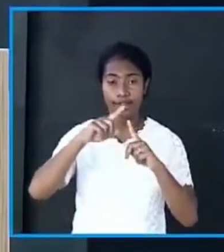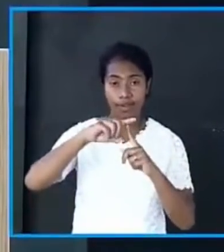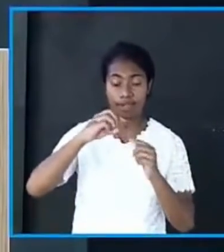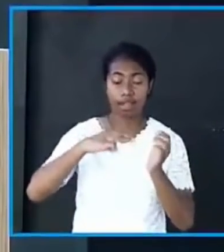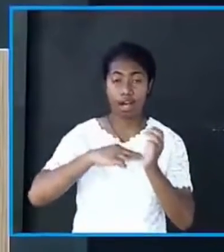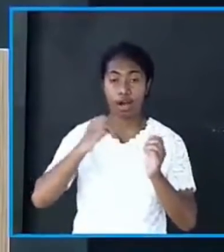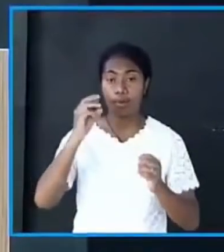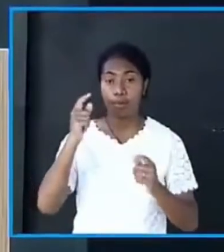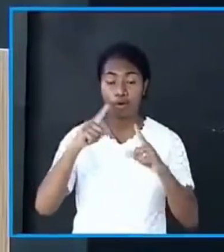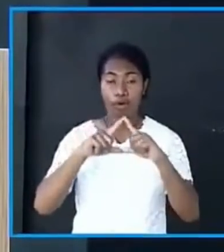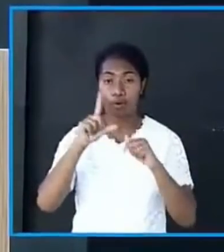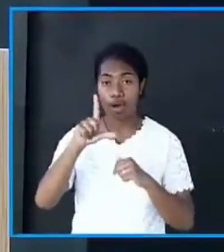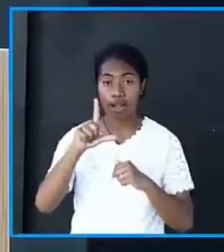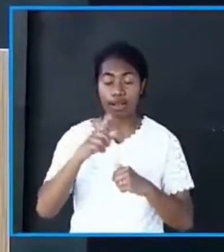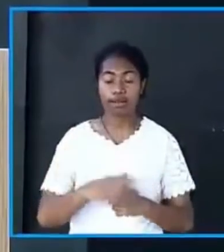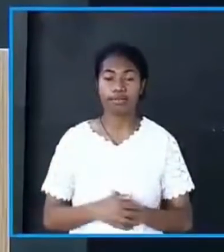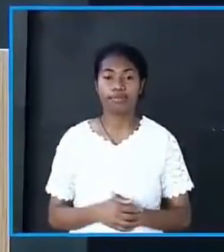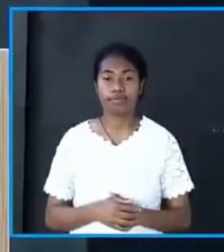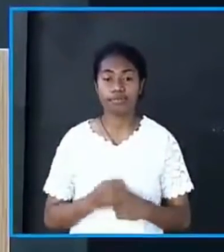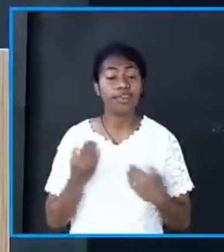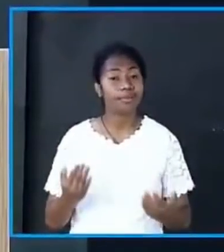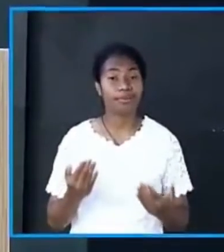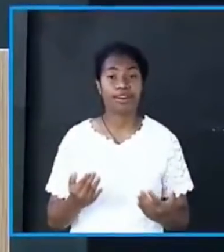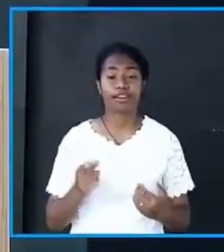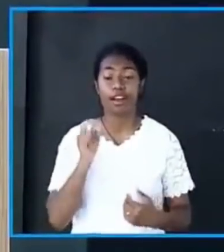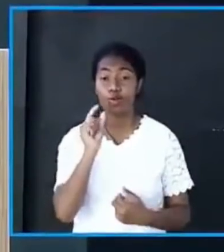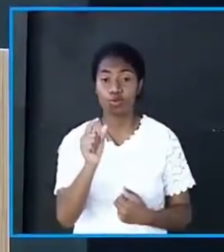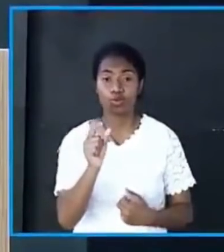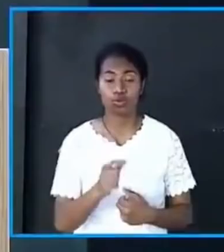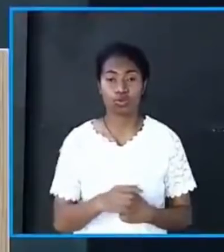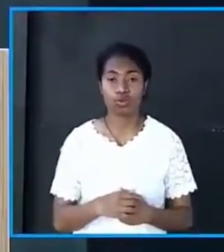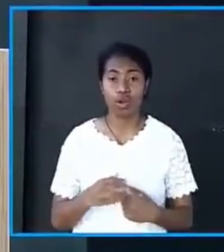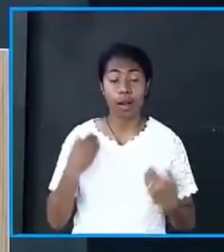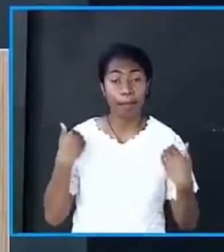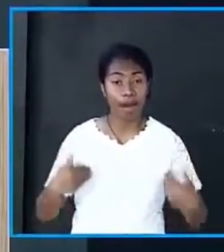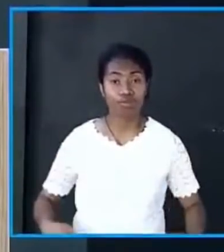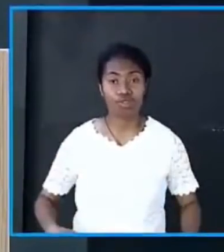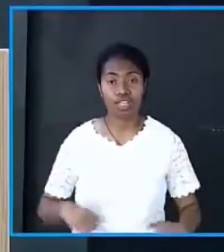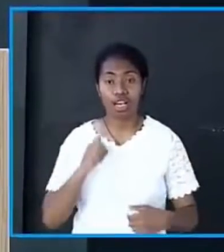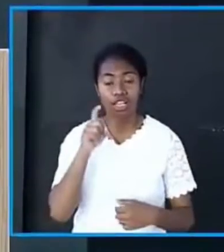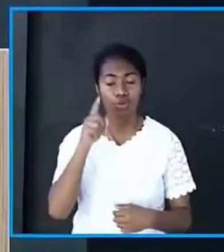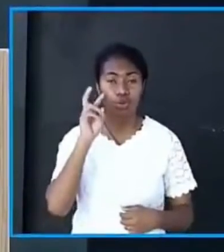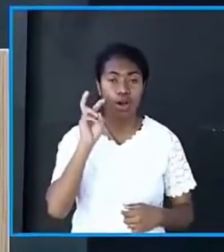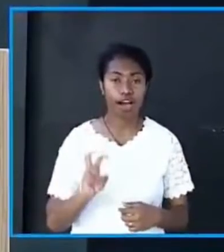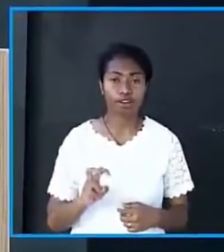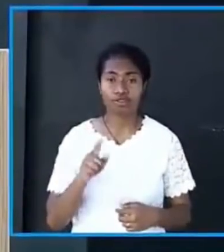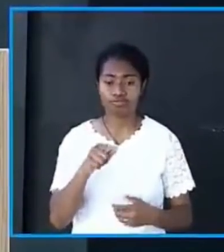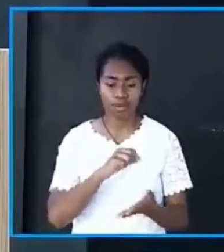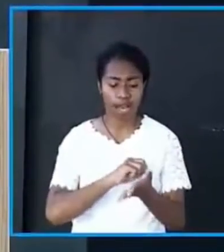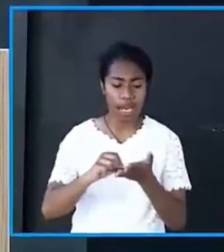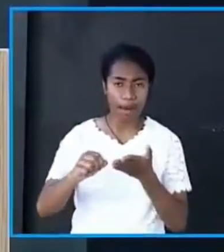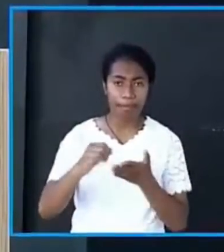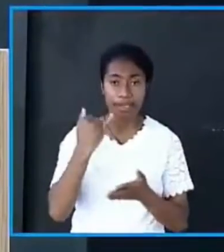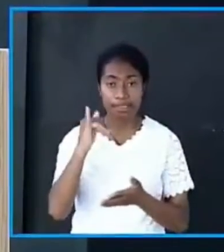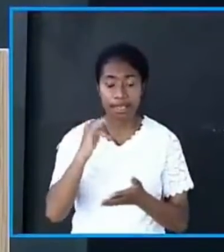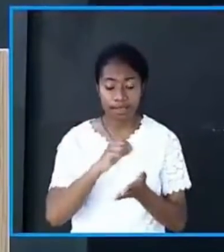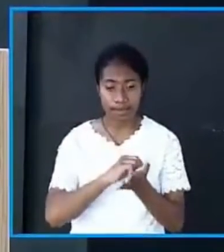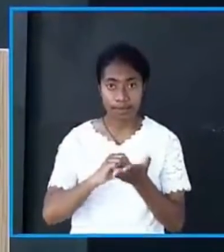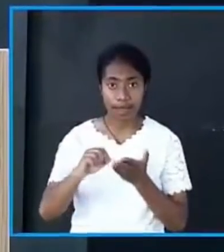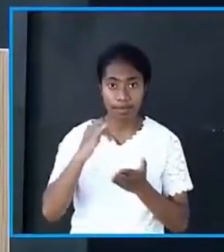bisa melakukan pilihan moral maka untuk manusia itu ada yang namanya